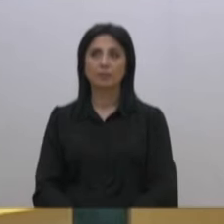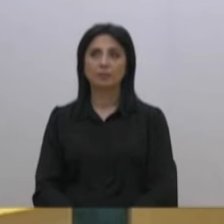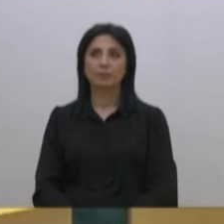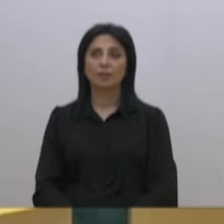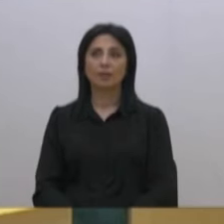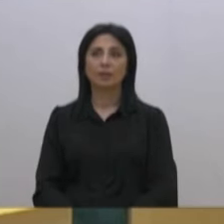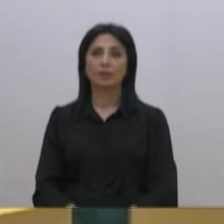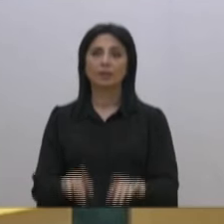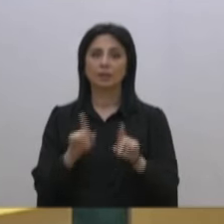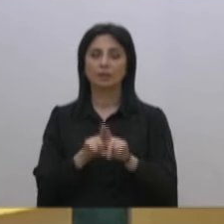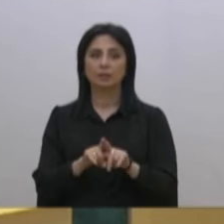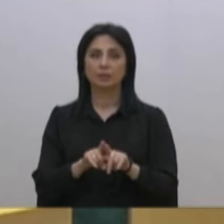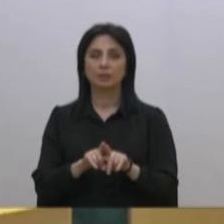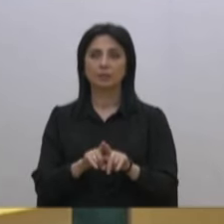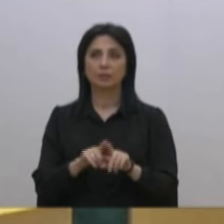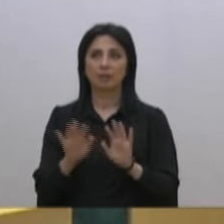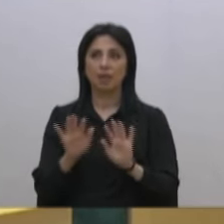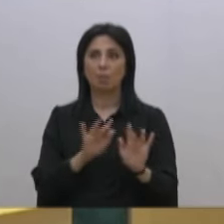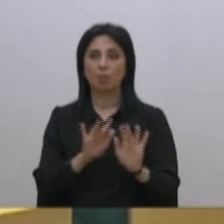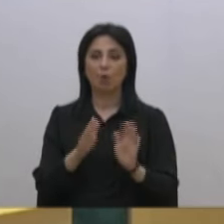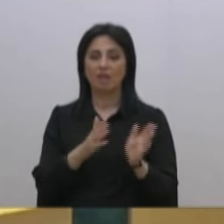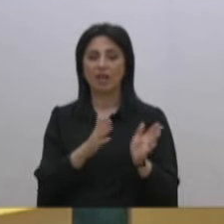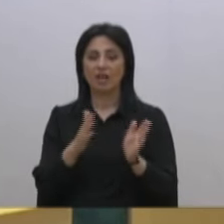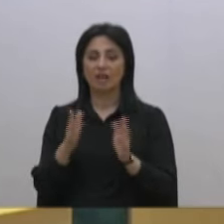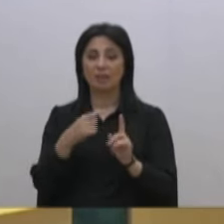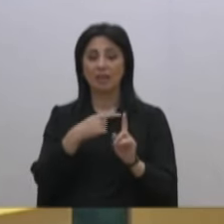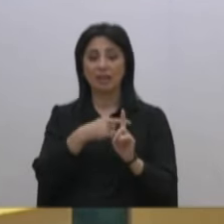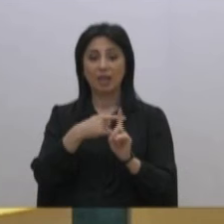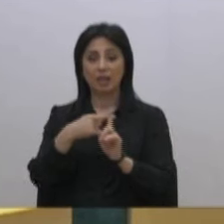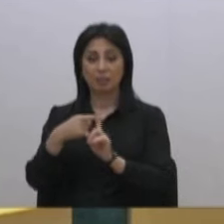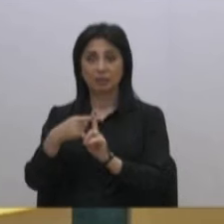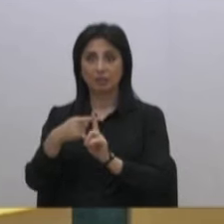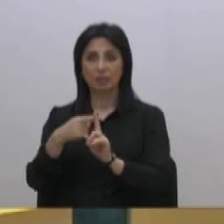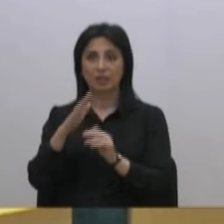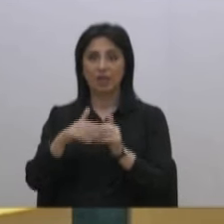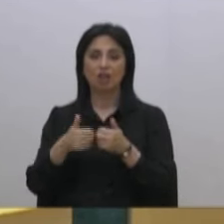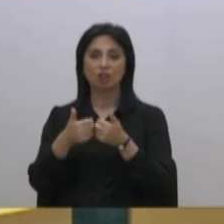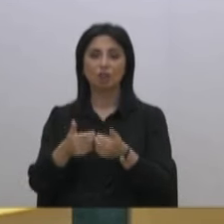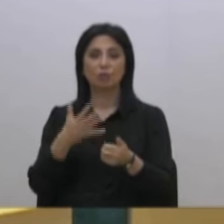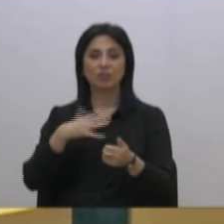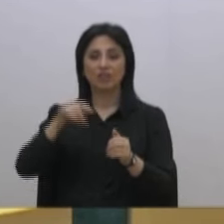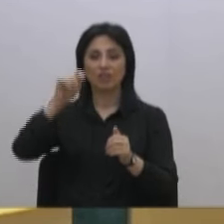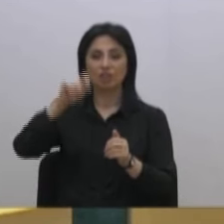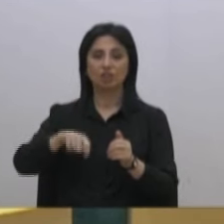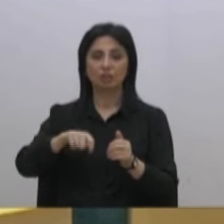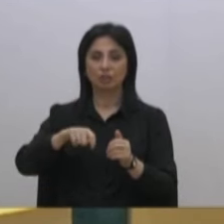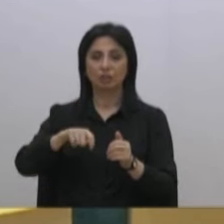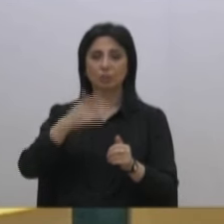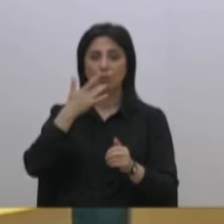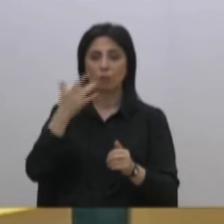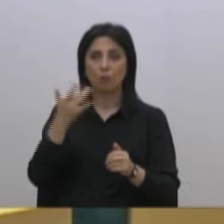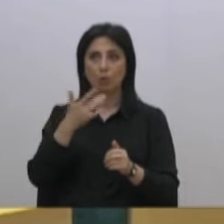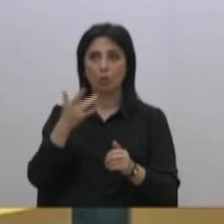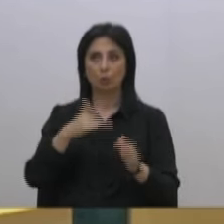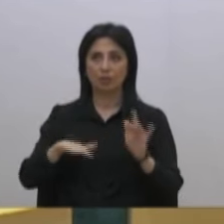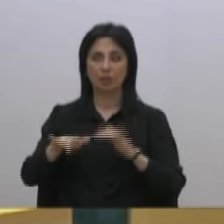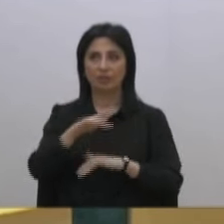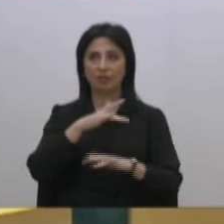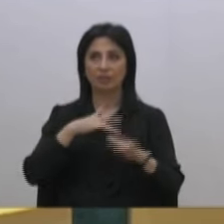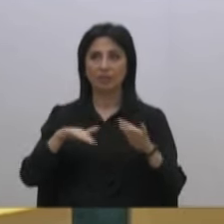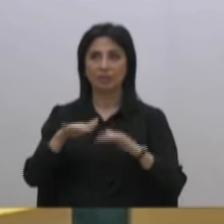და ასევე მოვლენების ასეთი დადებითი განვითარება ხელ შეუწყობს ქვეყნის შიგნით. პოლიტიკური